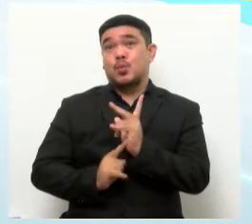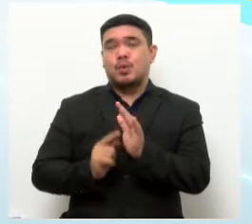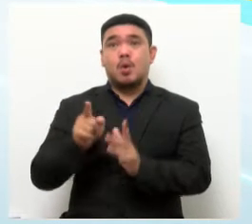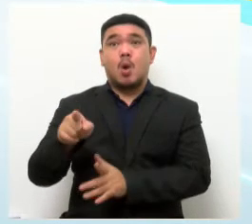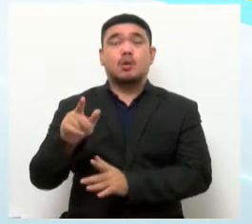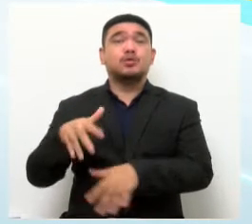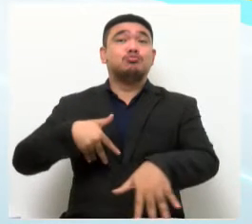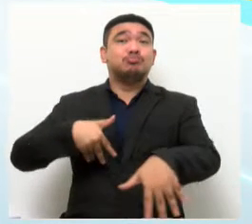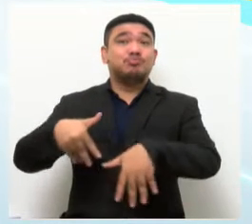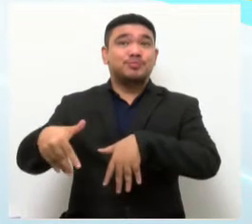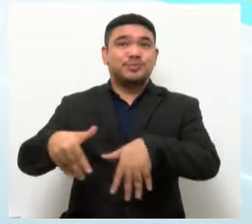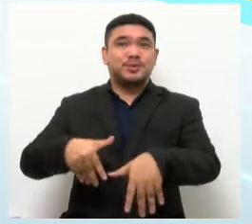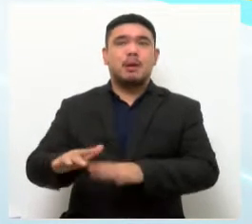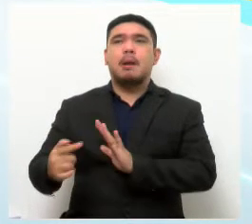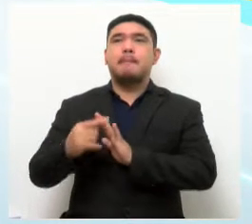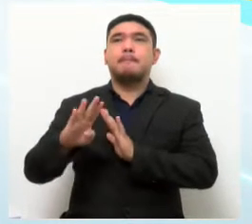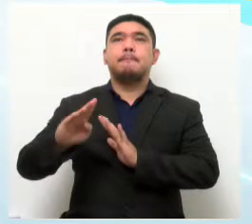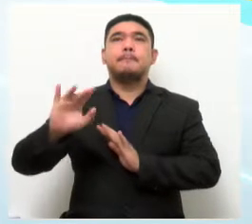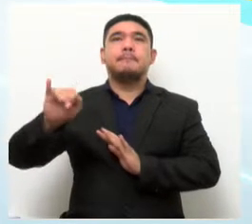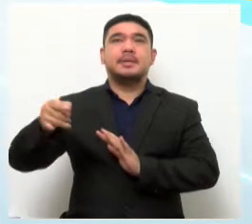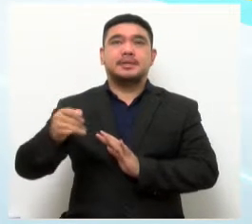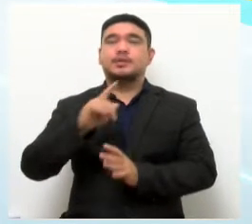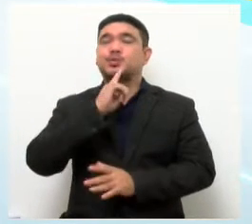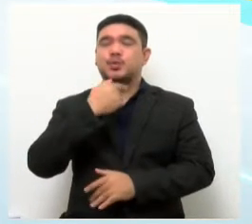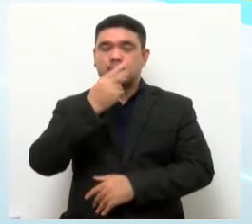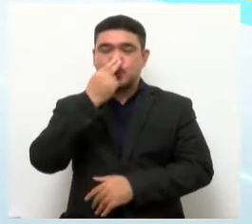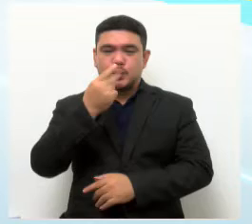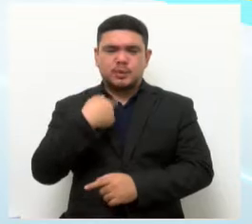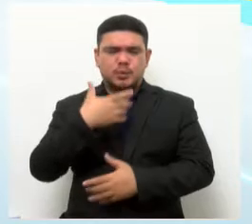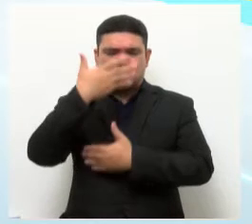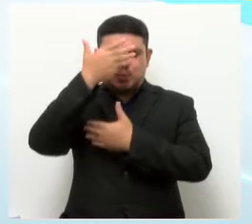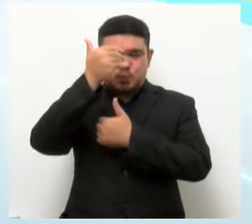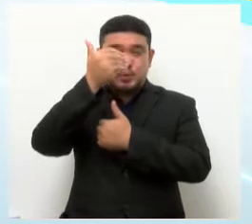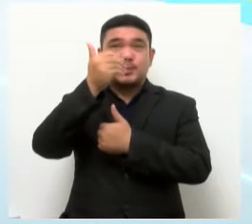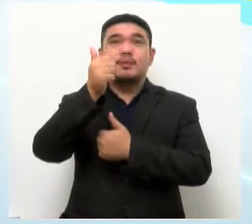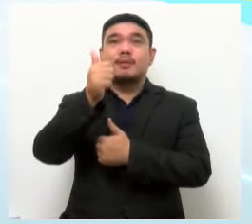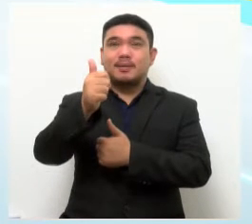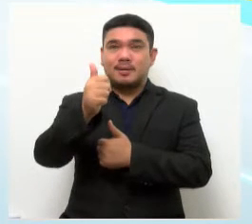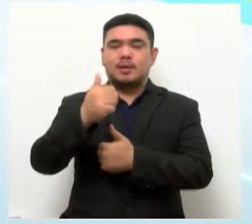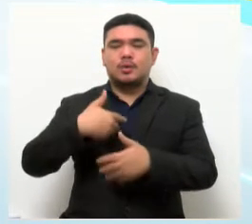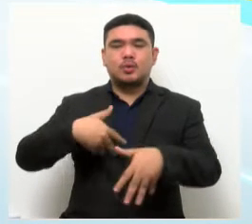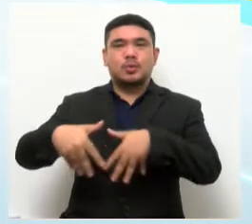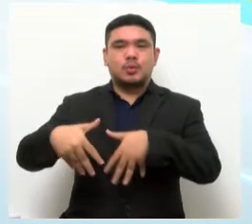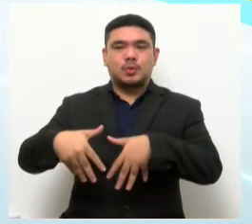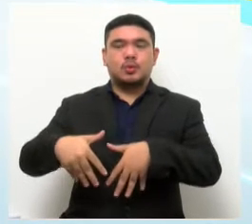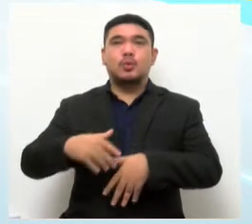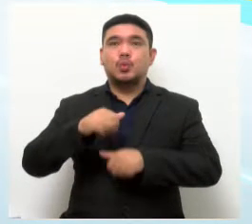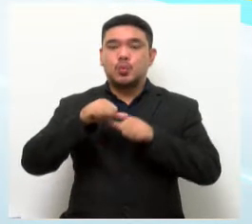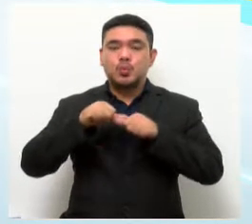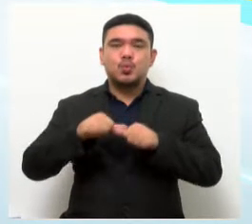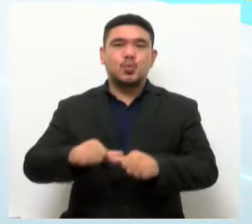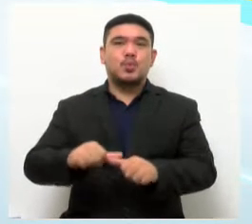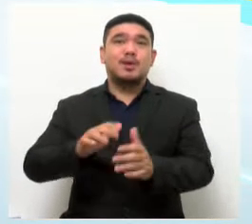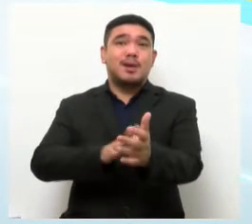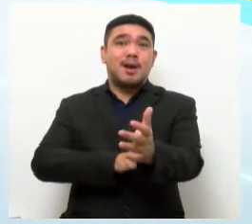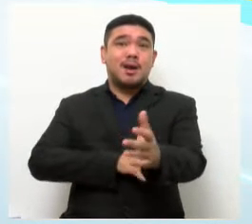ของชาวบ้านเบญพาสนะคะซึ่งถือได้ว่าเป็นอีกหนึ่งเรื่องราวที่น่าสนใจโดยเฉพาะปราชญ์ชาวบ้านที่อยู่มาถึง5แผ่นดินค่ะโดยคุณปู่น้ำเงิน